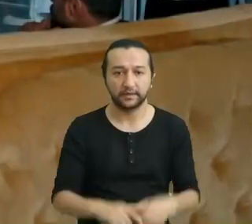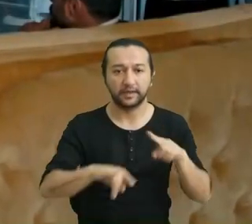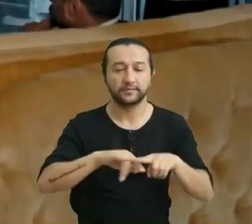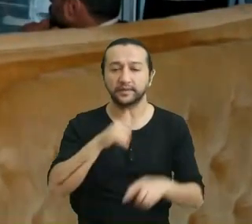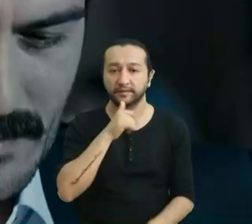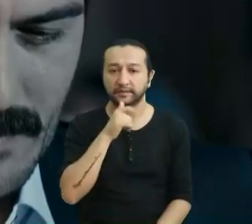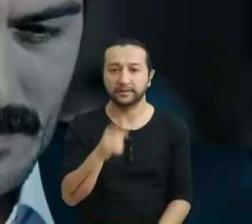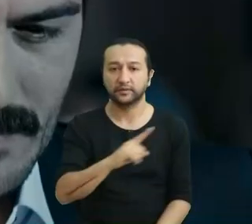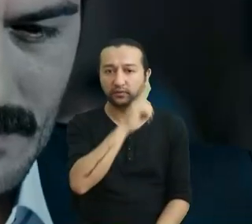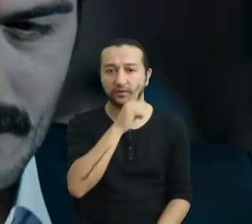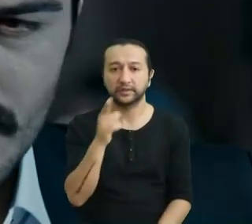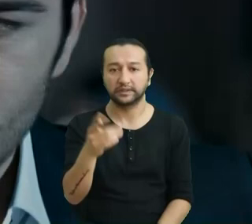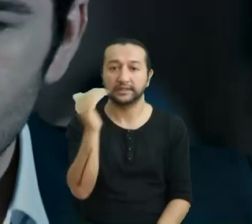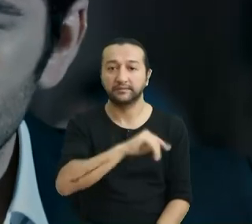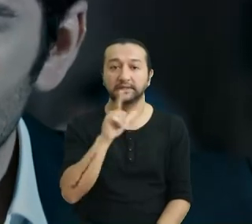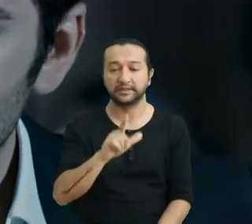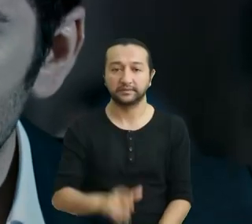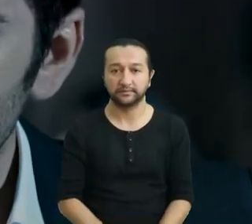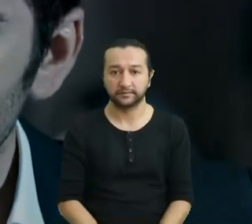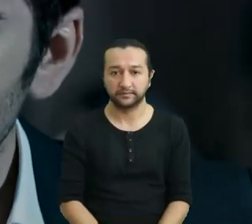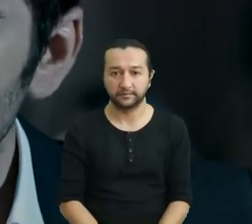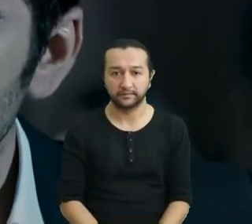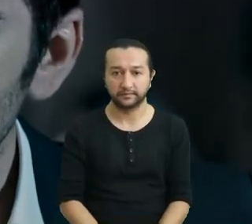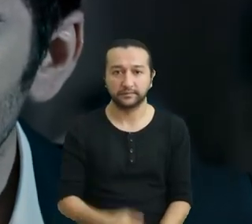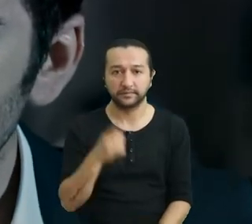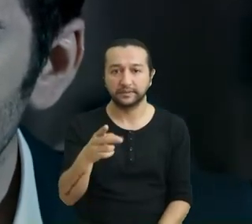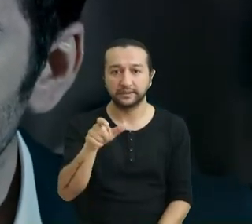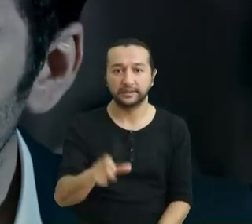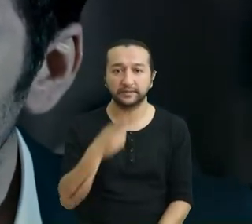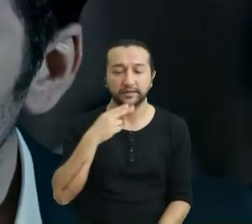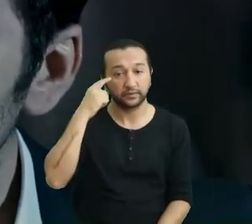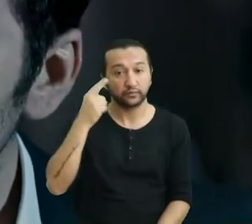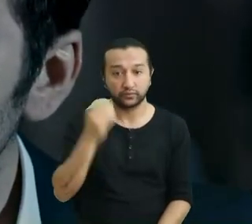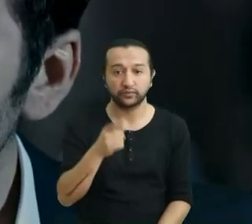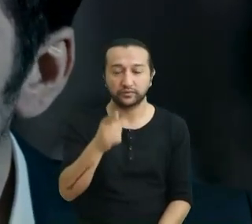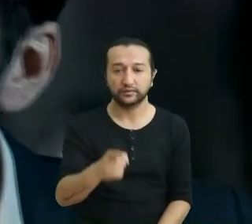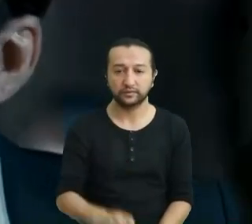Hamza Bey, yukarı kadar gelmeniz lazım. Tabii yanınızdaki bayanı düşünüyorsanız.